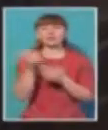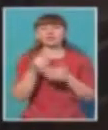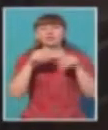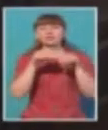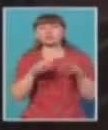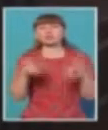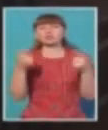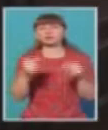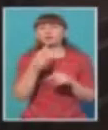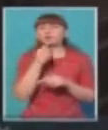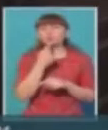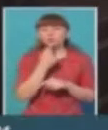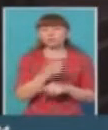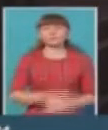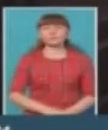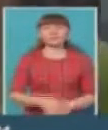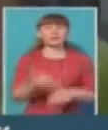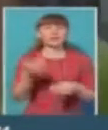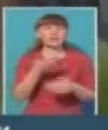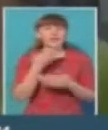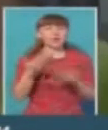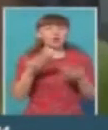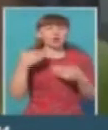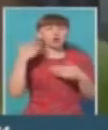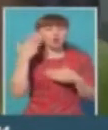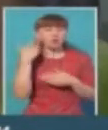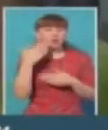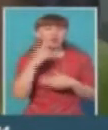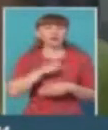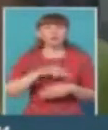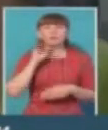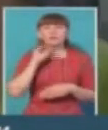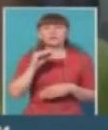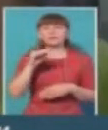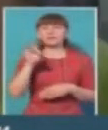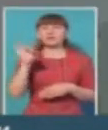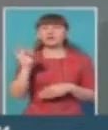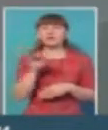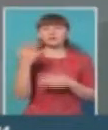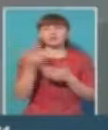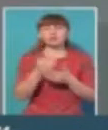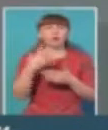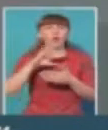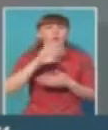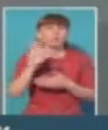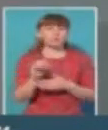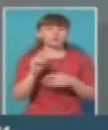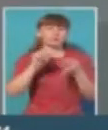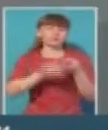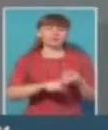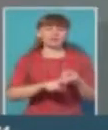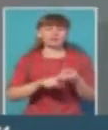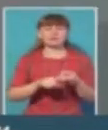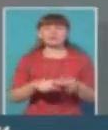там, где, казалось бы, его уже нет. Нелегкая работа профессионального медиатора. Разрешить конфликт, найти общий язык с людьми непросто. Но, тем не менее, с